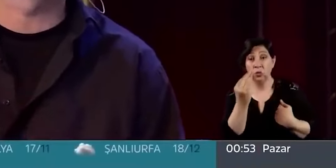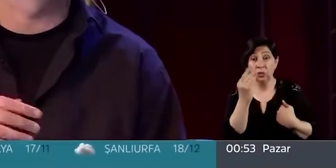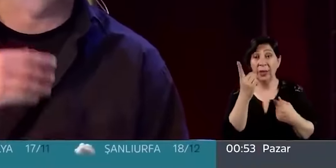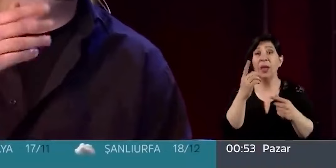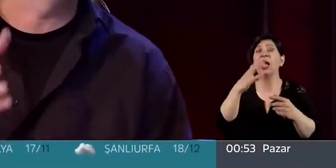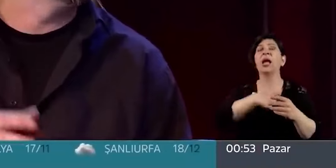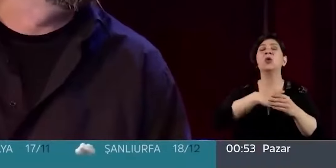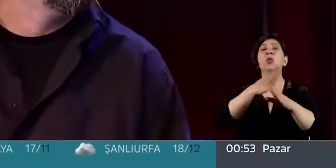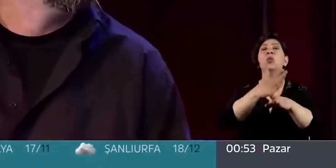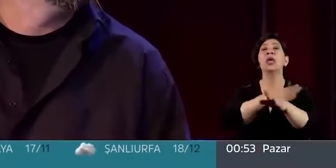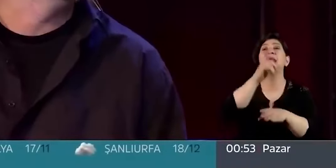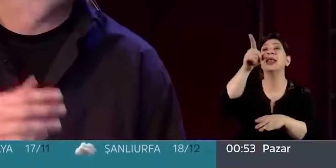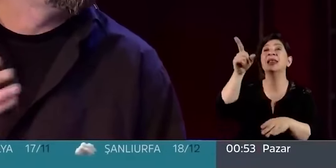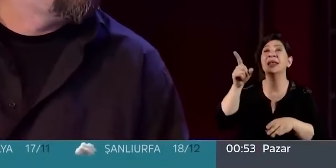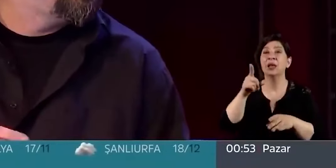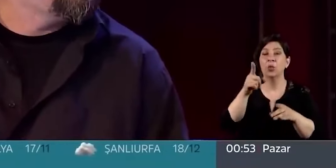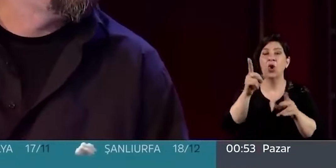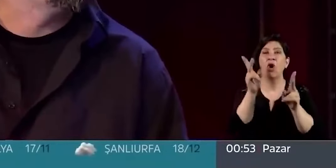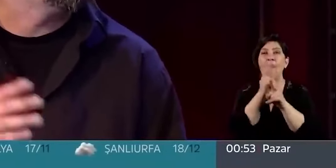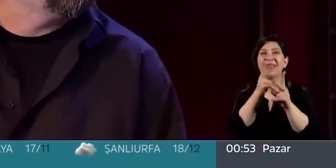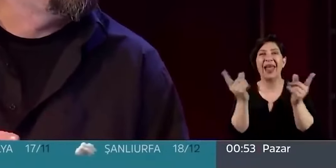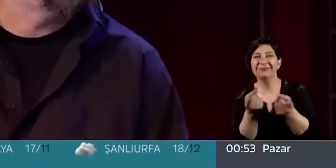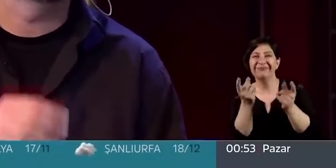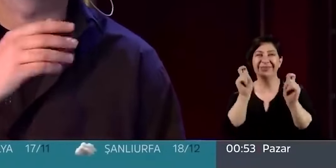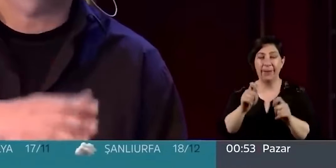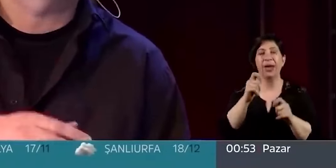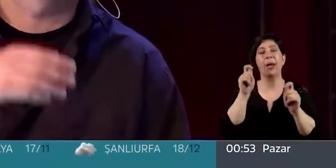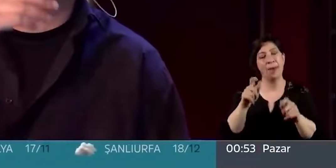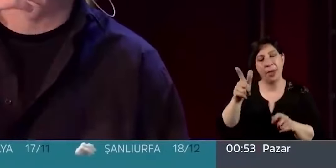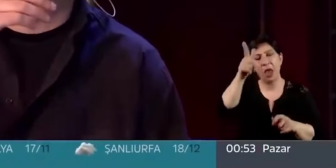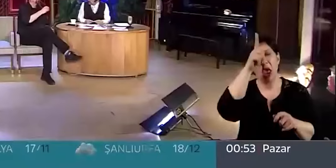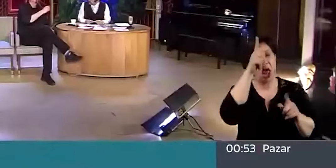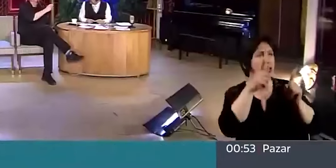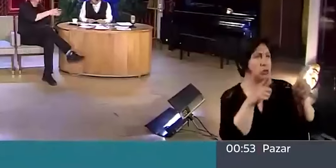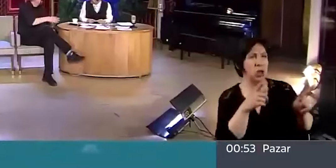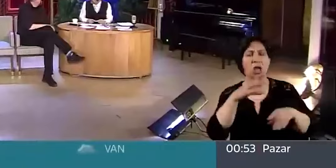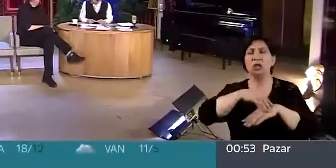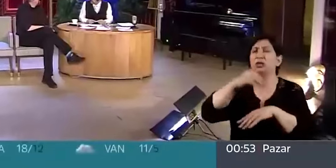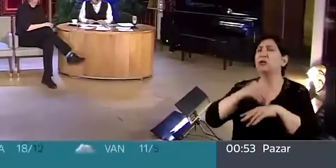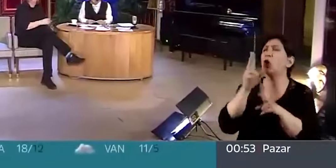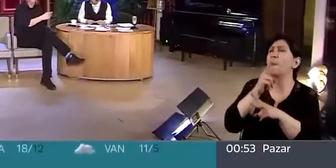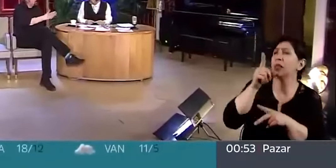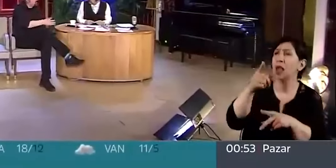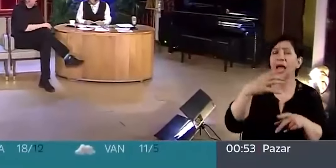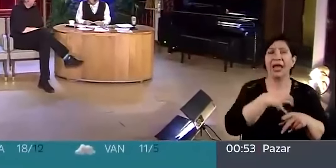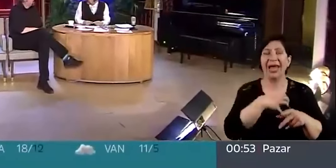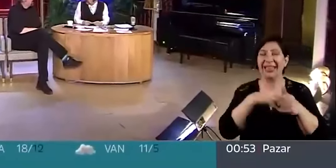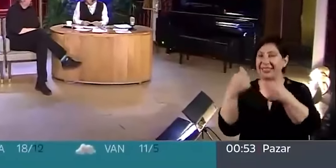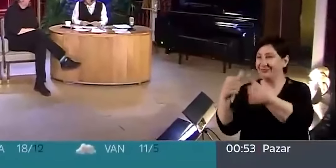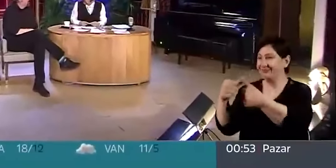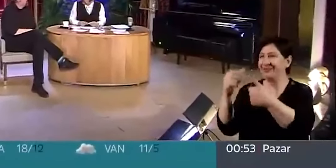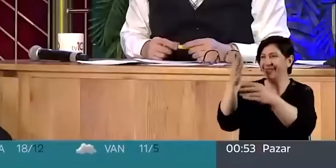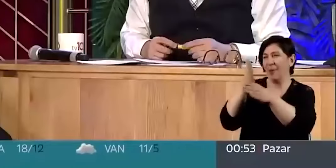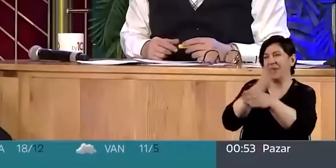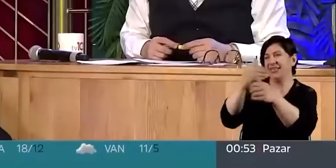Her ülkenin kendi komedyeni de bu işi becerebilir, yapabilir. İşte İran'ın komedyeni, işte İsveç'in komedyeni, kendi ülkesinde çiftlerle